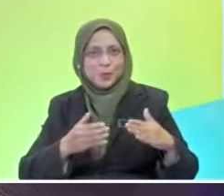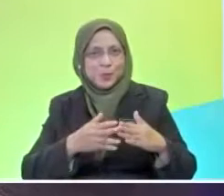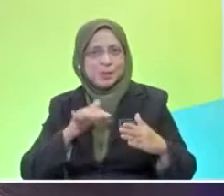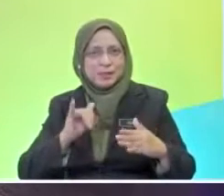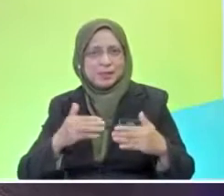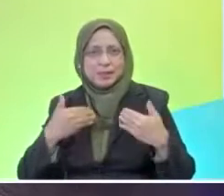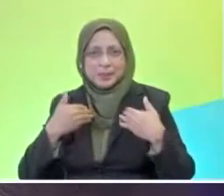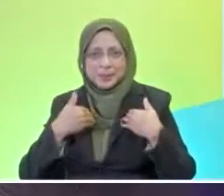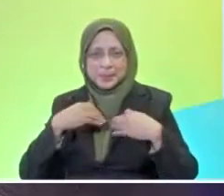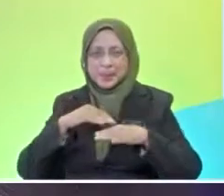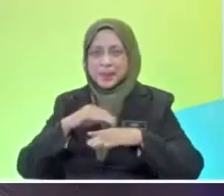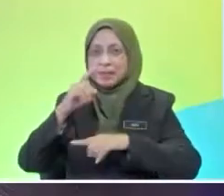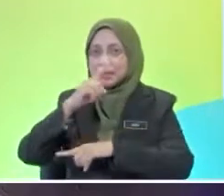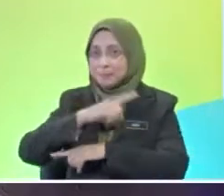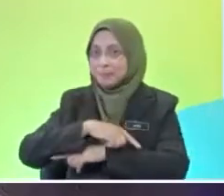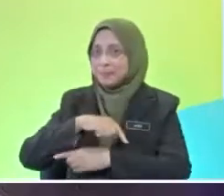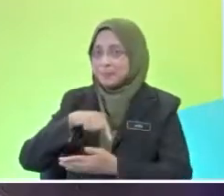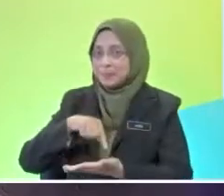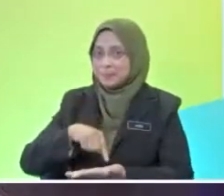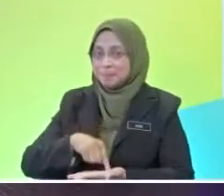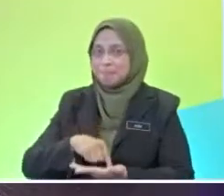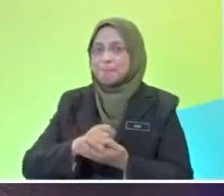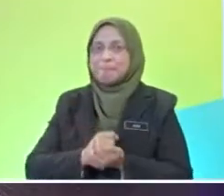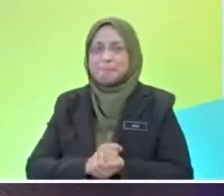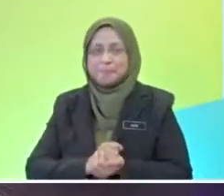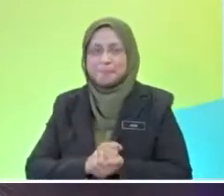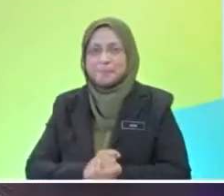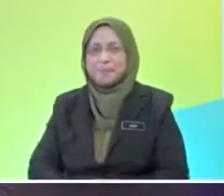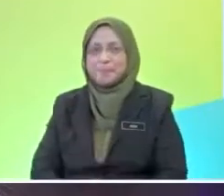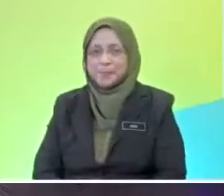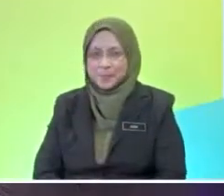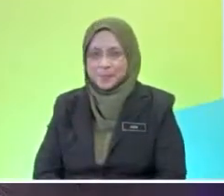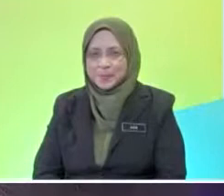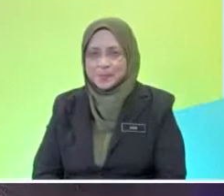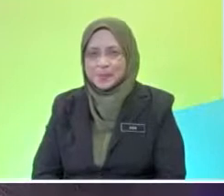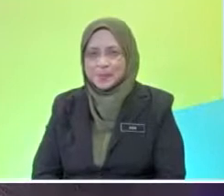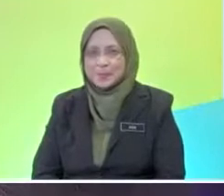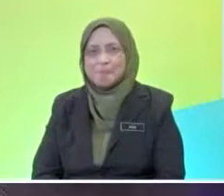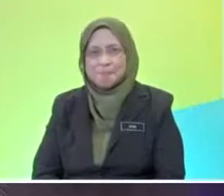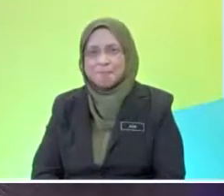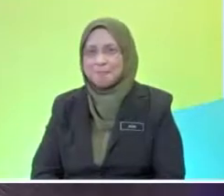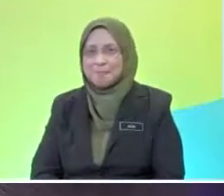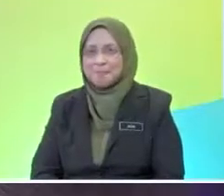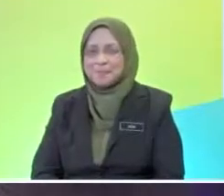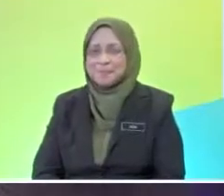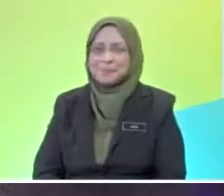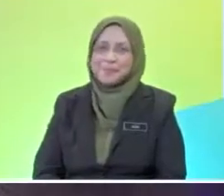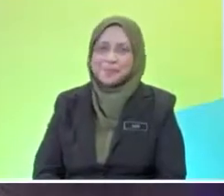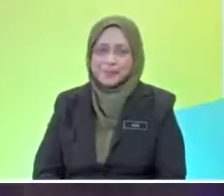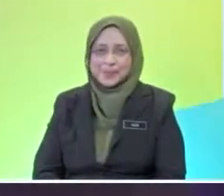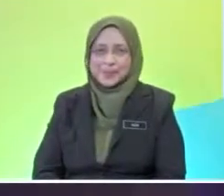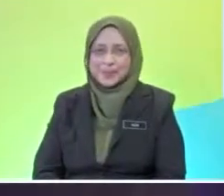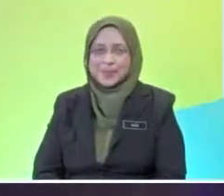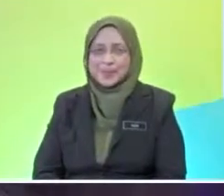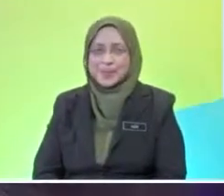ada pada hari ini. Okey, cikgu. Okey. Baik, Syang. Kita ke papan putih ke? Ya, mari kita ke papan putih.